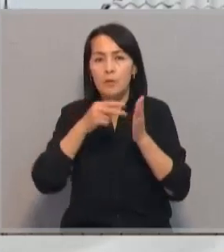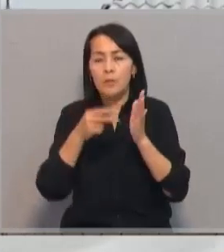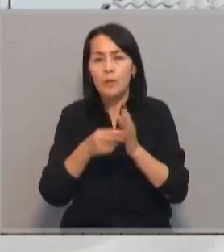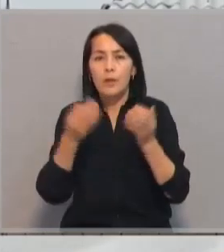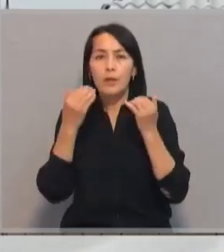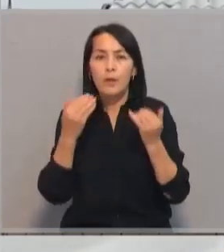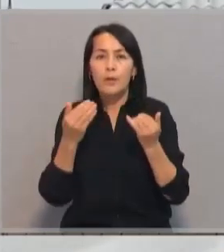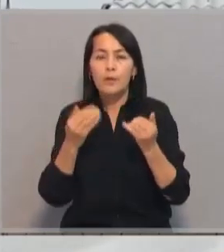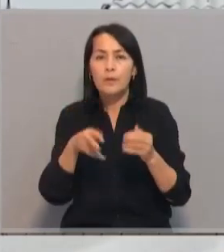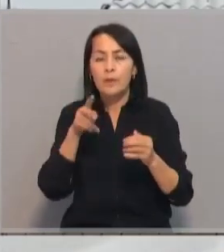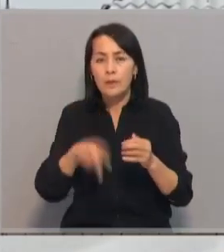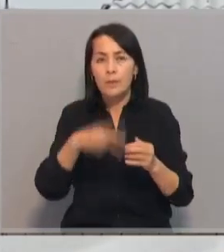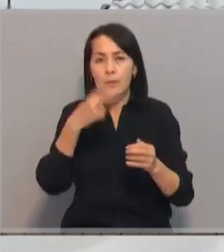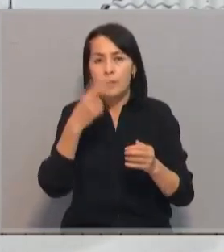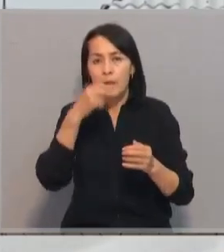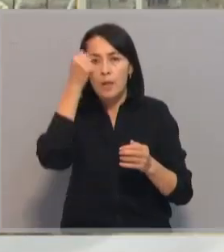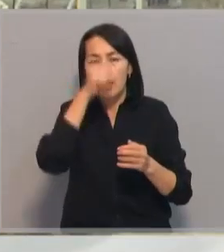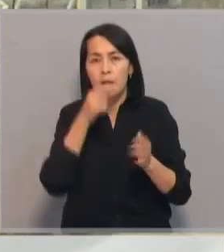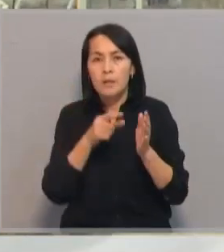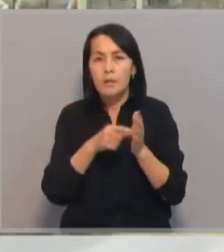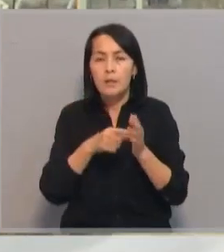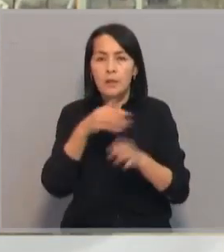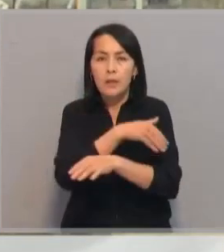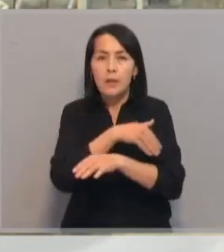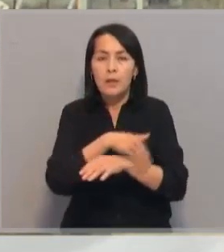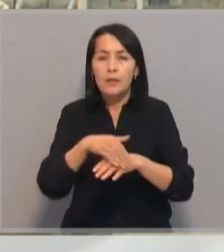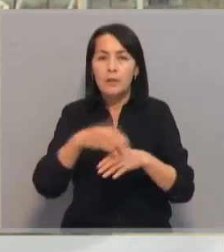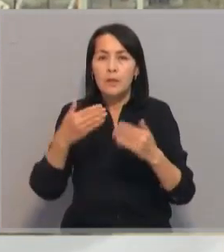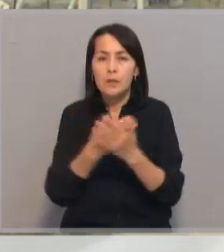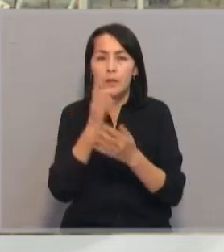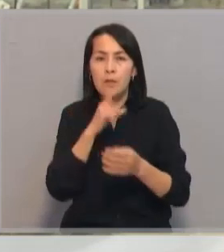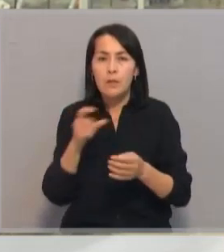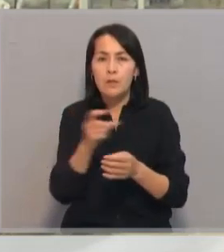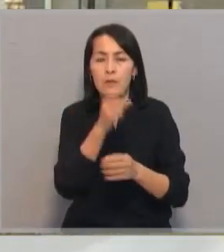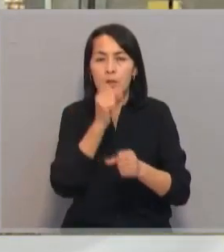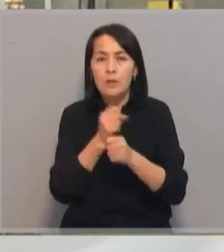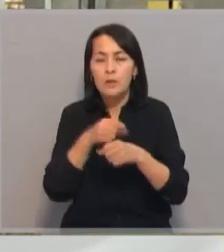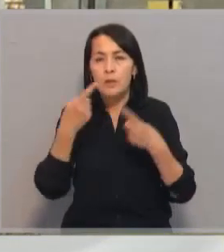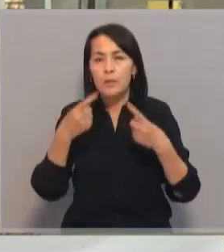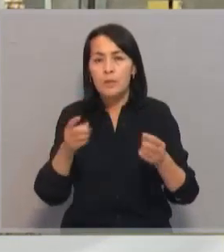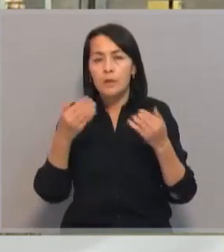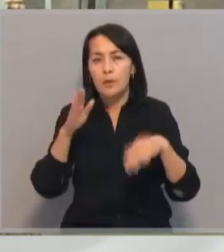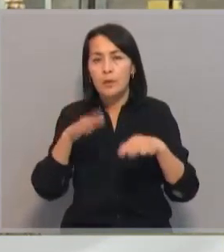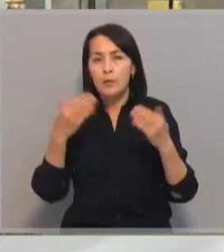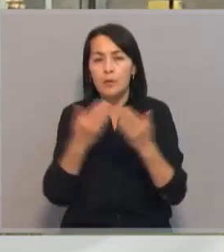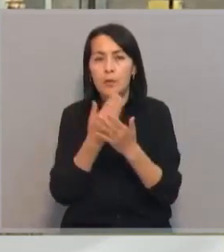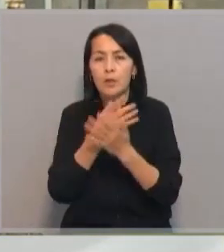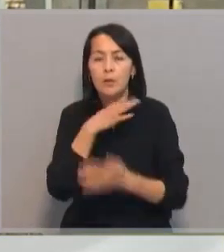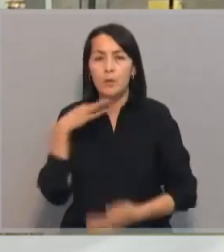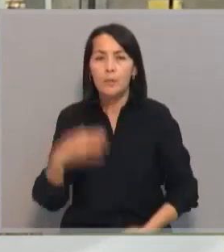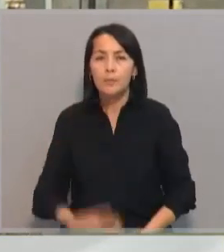жоспарланған. Оның ішінде 2022 жылы 7 мекен жайға ирригациялық жүйелер салынады. Басқа да жағымды жаңалықтар